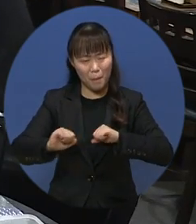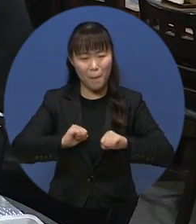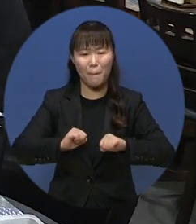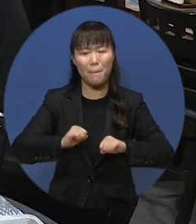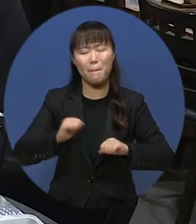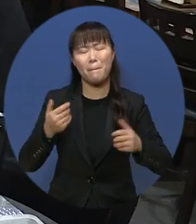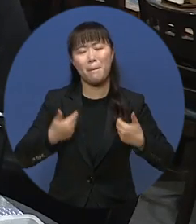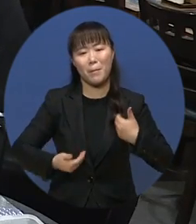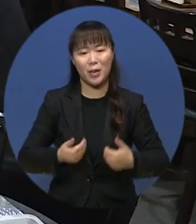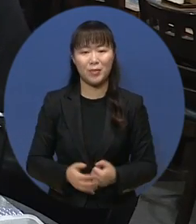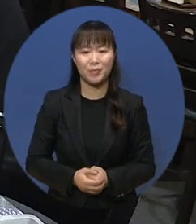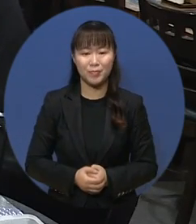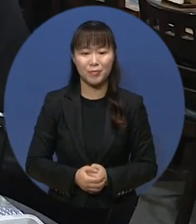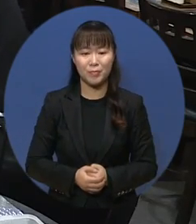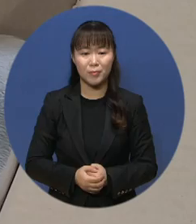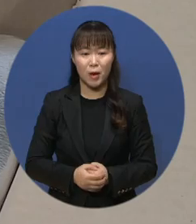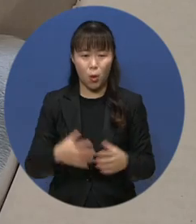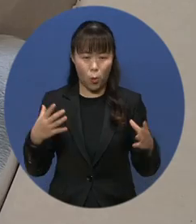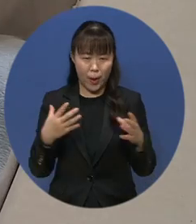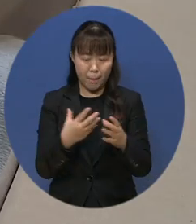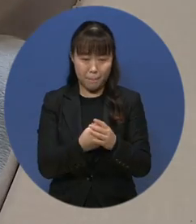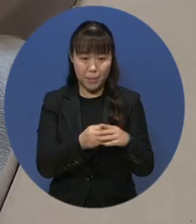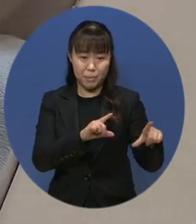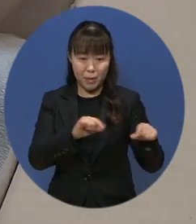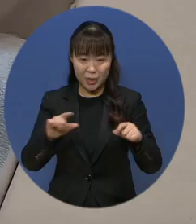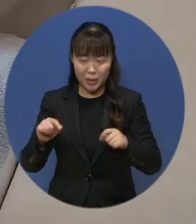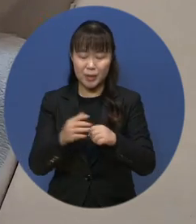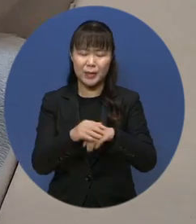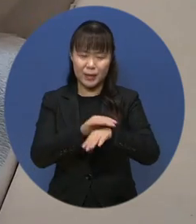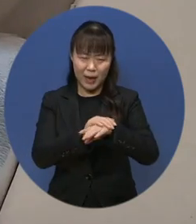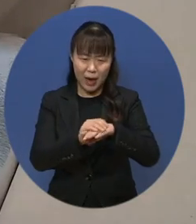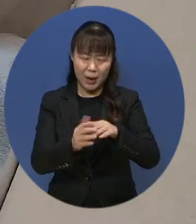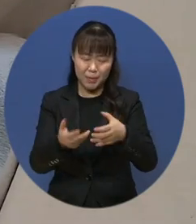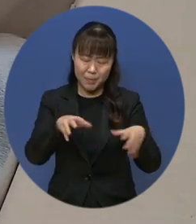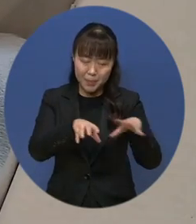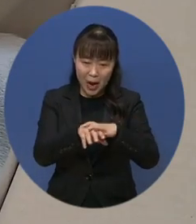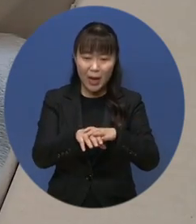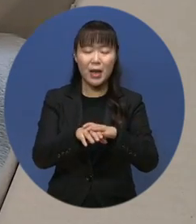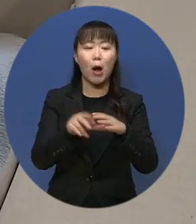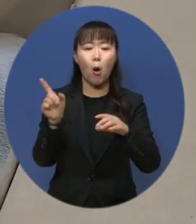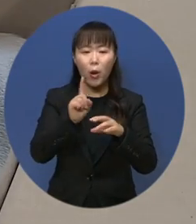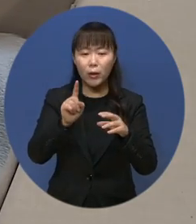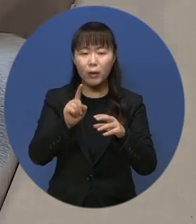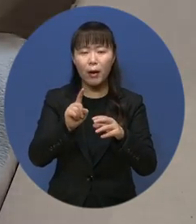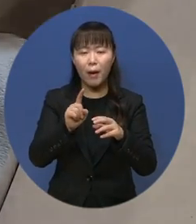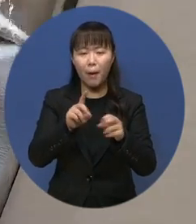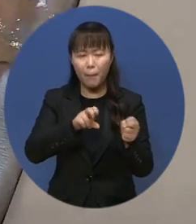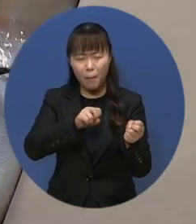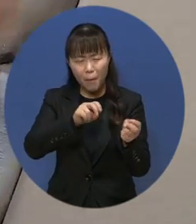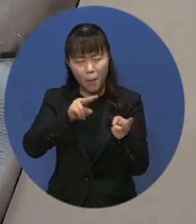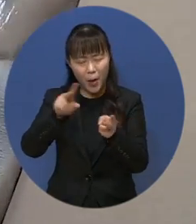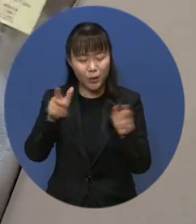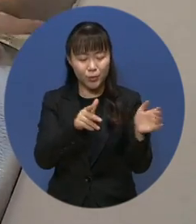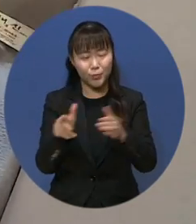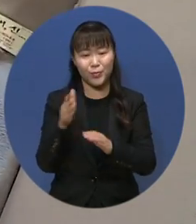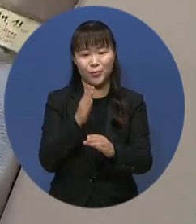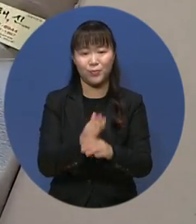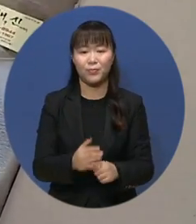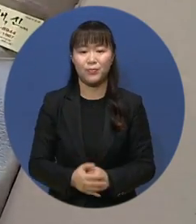움직입니다. 완성된 음식들은 포장지에 정성스럽게 담겨 어디론가 나설 준비를 하고